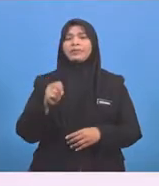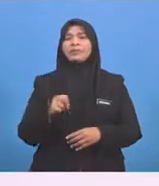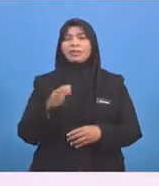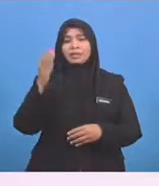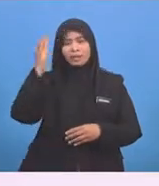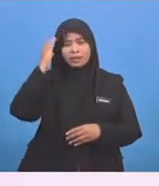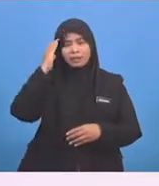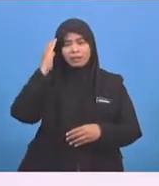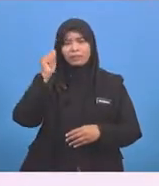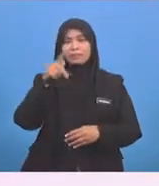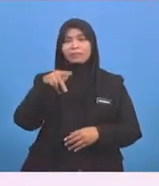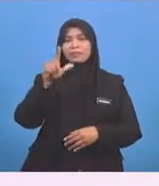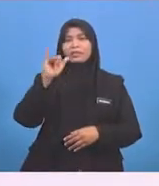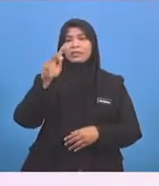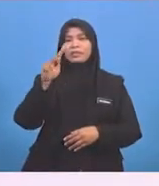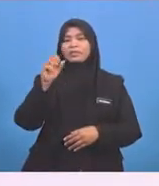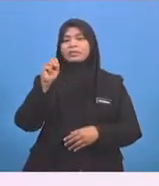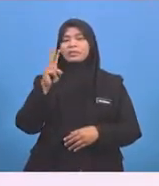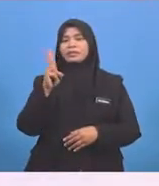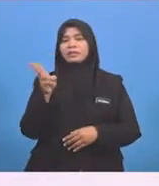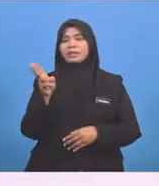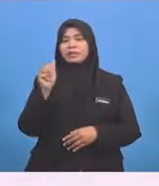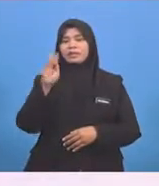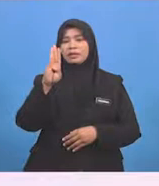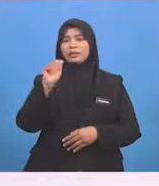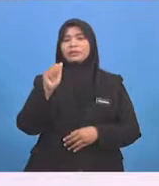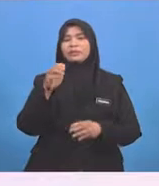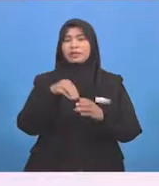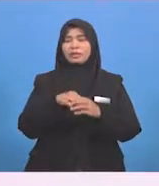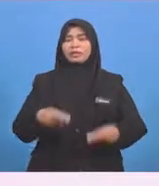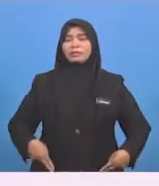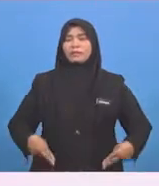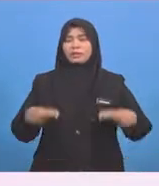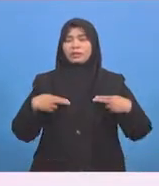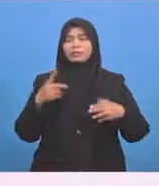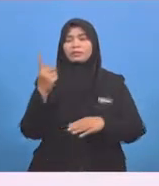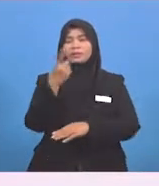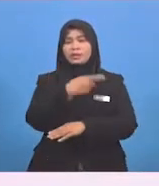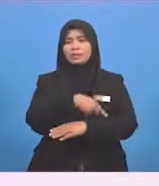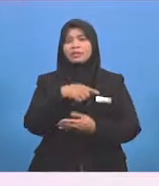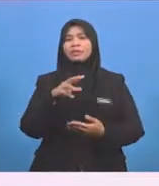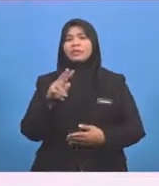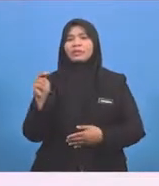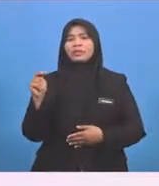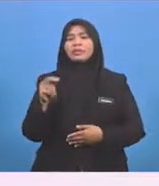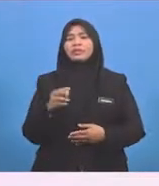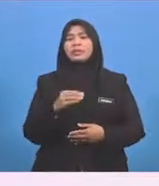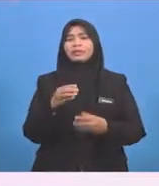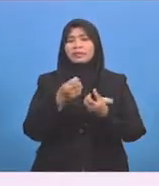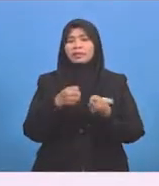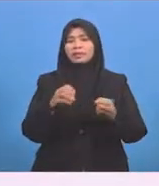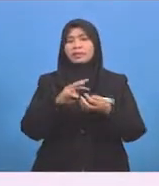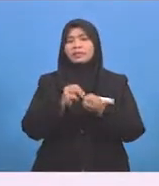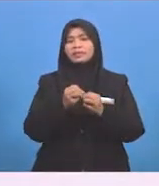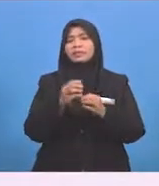mengetahui aplikasi haba pendam tentu dalam kehidupan seharian dan menyelesaikan masalah